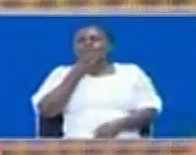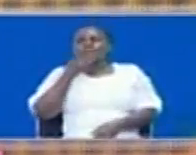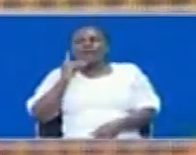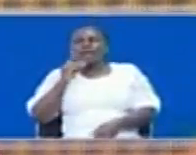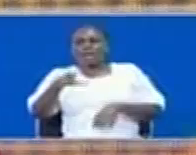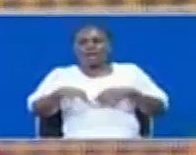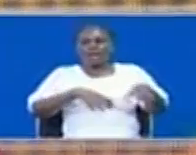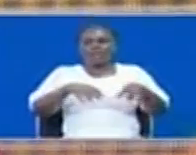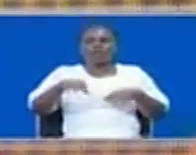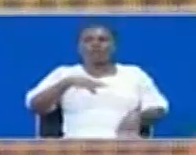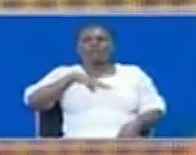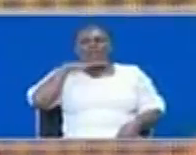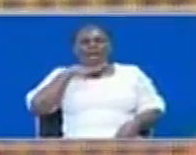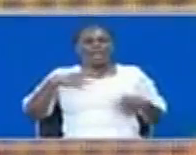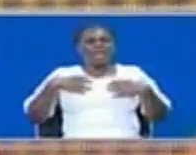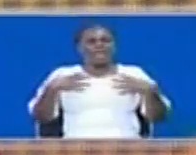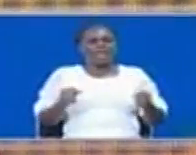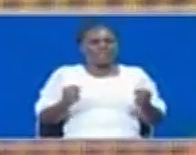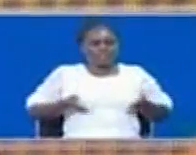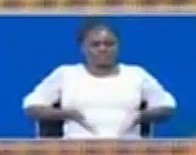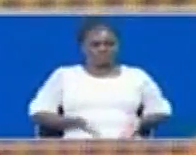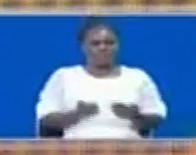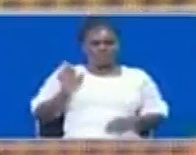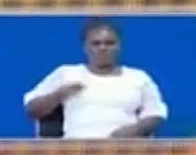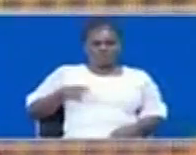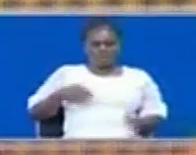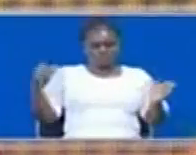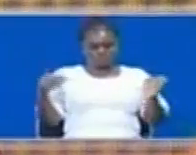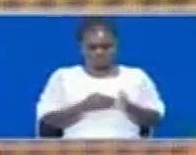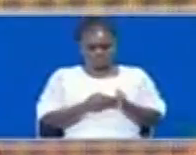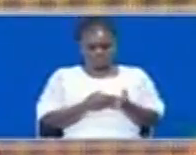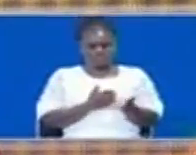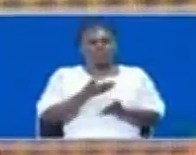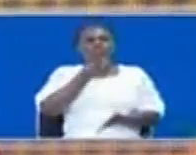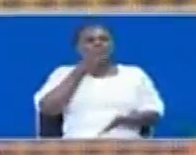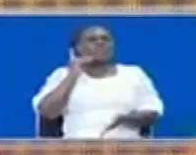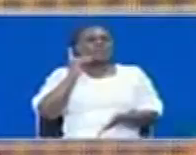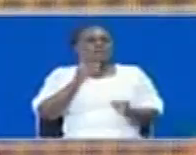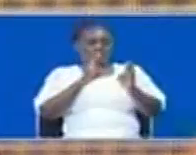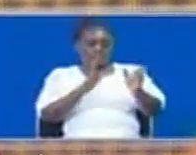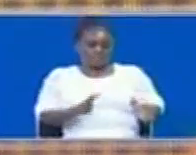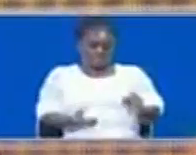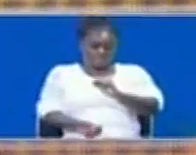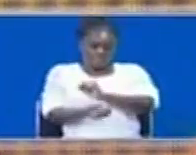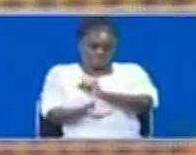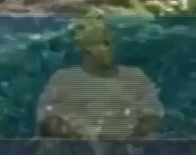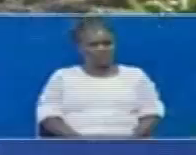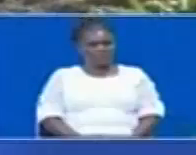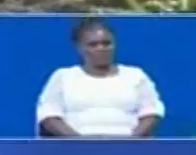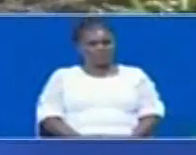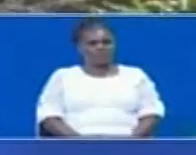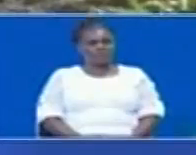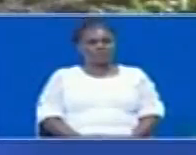wakifariki na huduma za afya kama kujifungua kwa kina mama zikitokomezwa na ukame. Mark na Maswa na taarifa hiyo kwa kina.